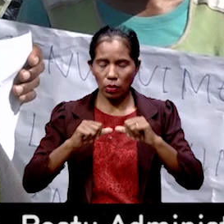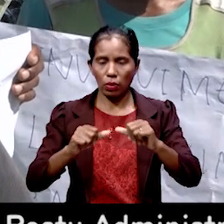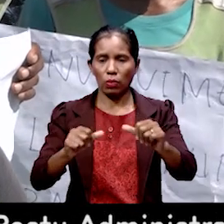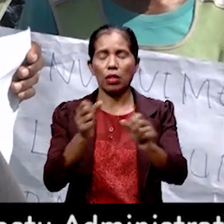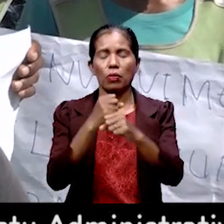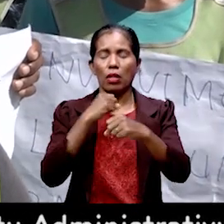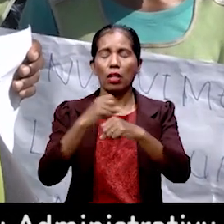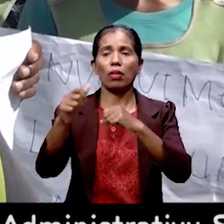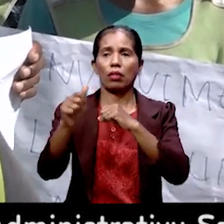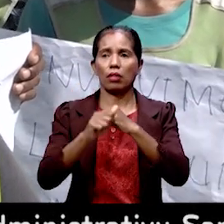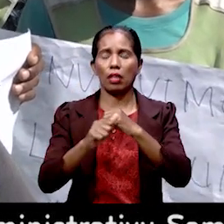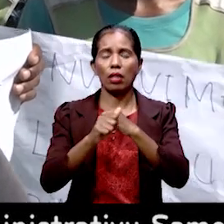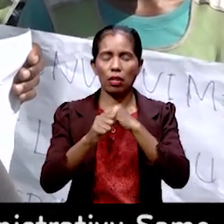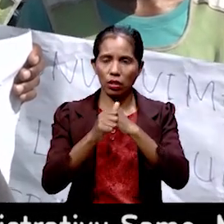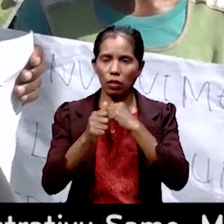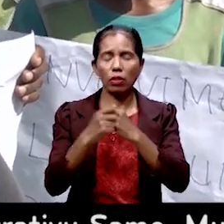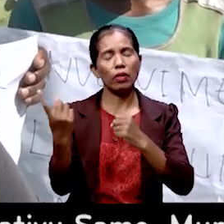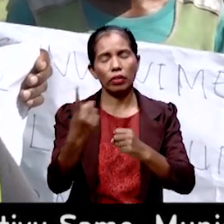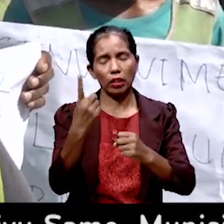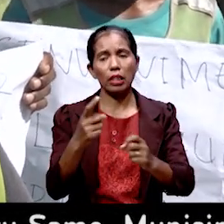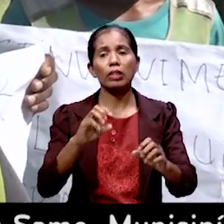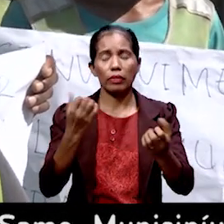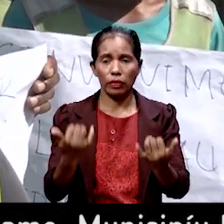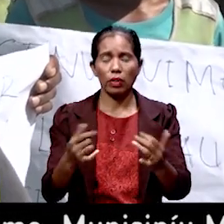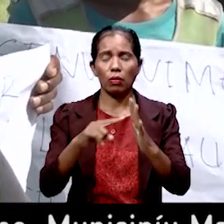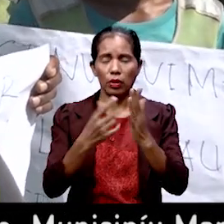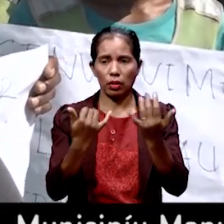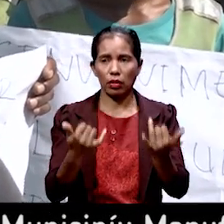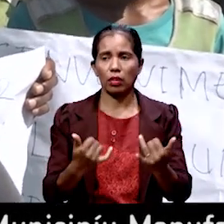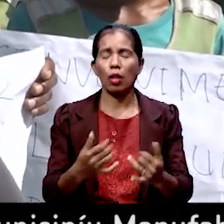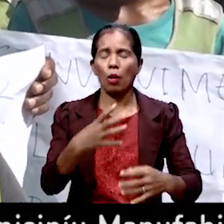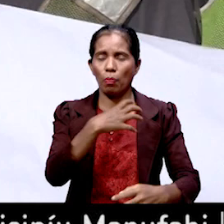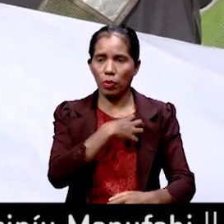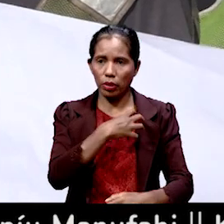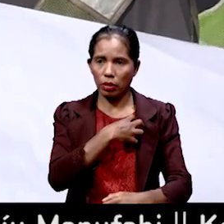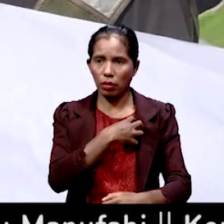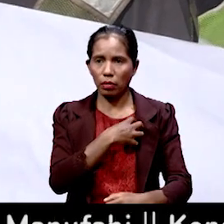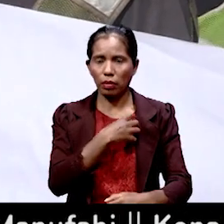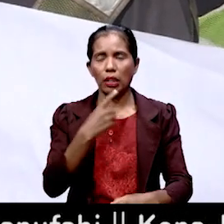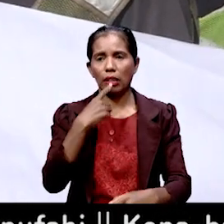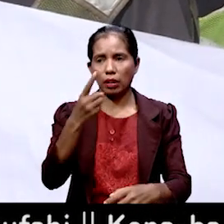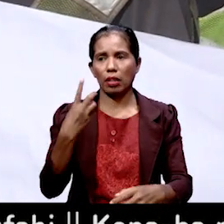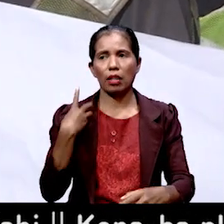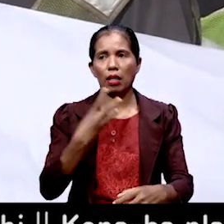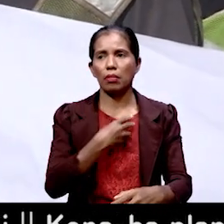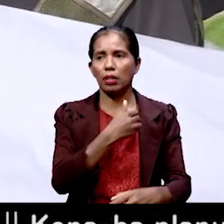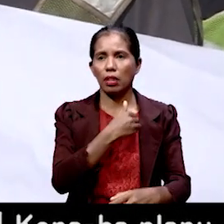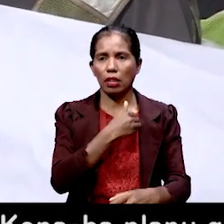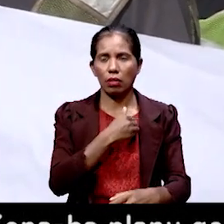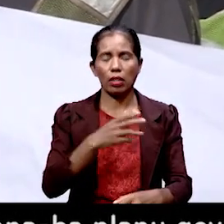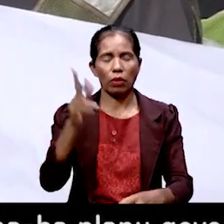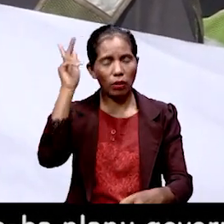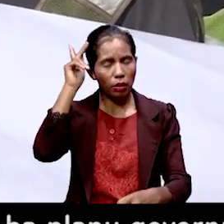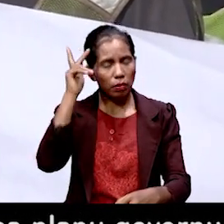ne mas ke ohine Husi komando zera, husi polisian yang mus dihantiana kata kami sudah kia konyesimen basira, mabe